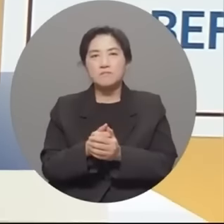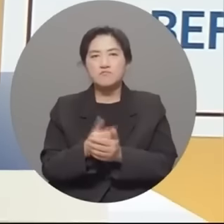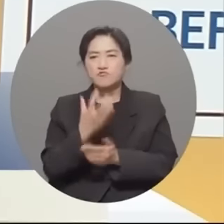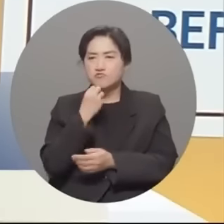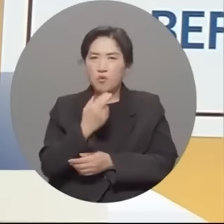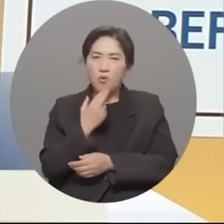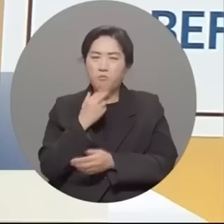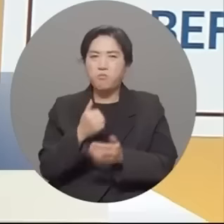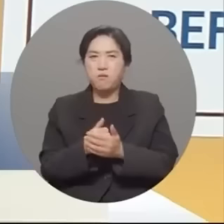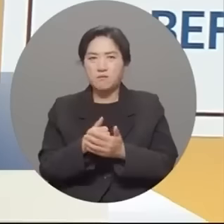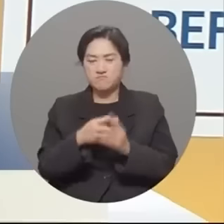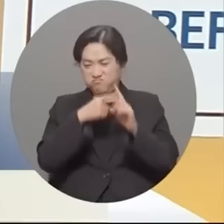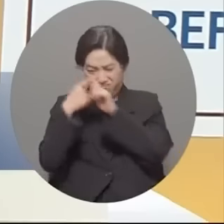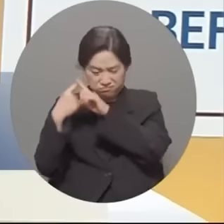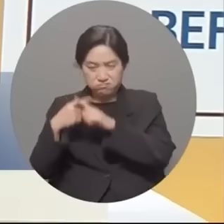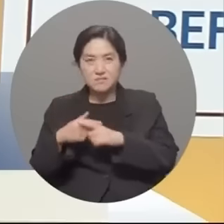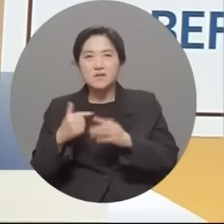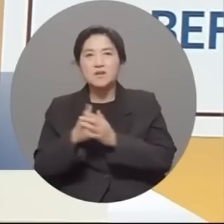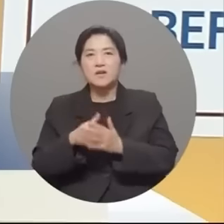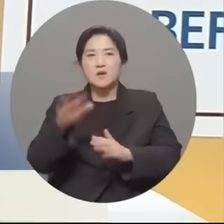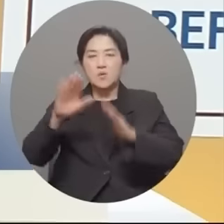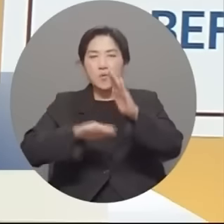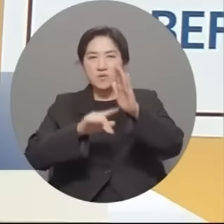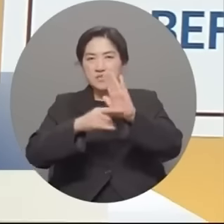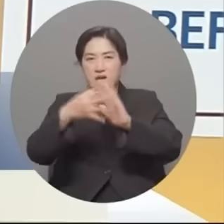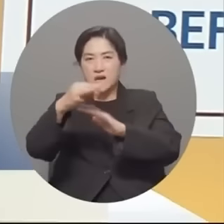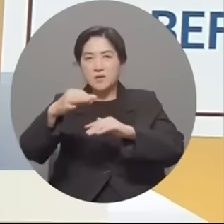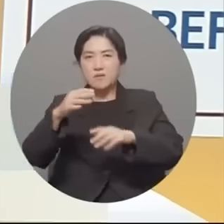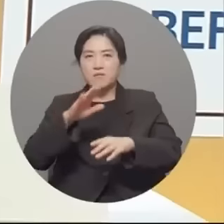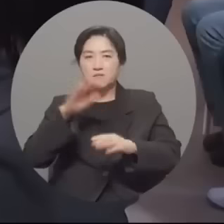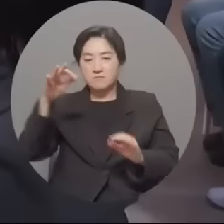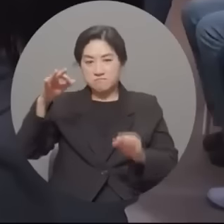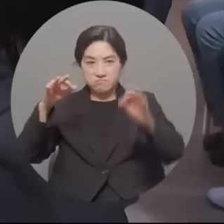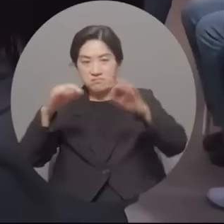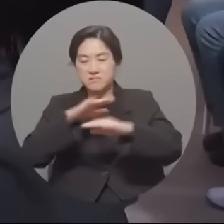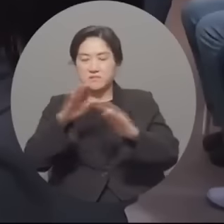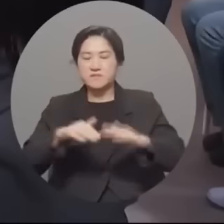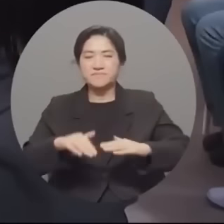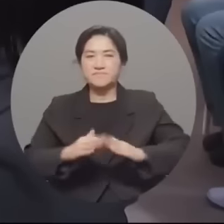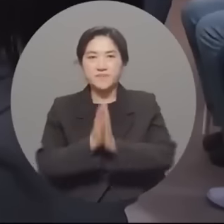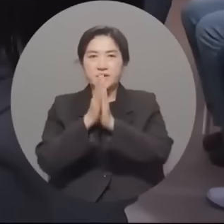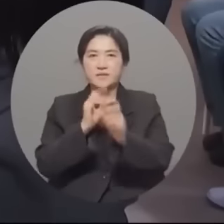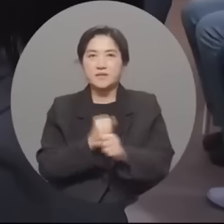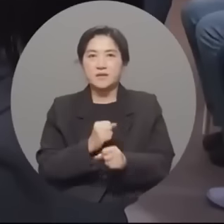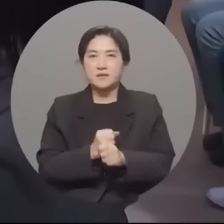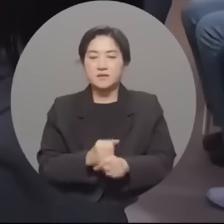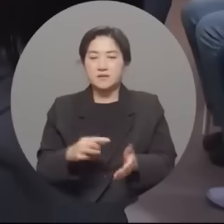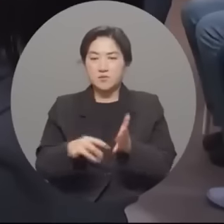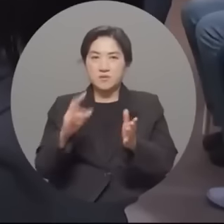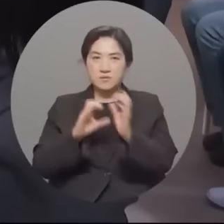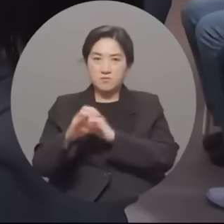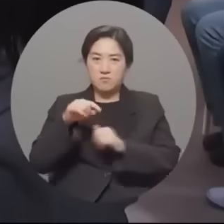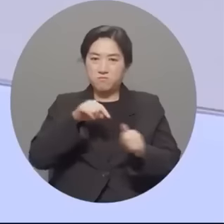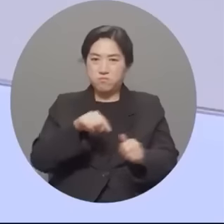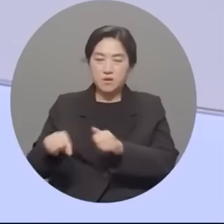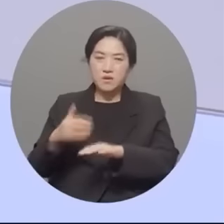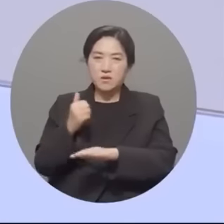공시가격 현실화 계획을 전면 폐지할 것입니다 과도한 과세는 결국